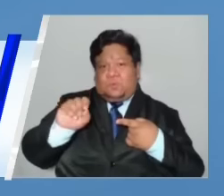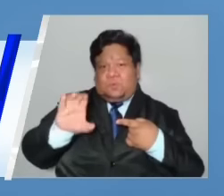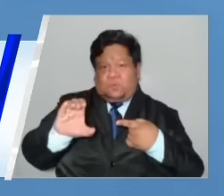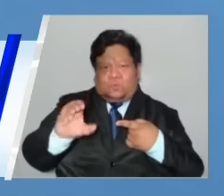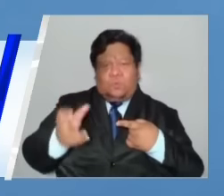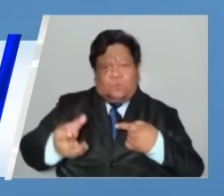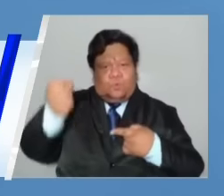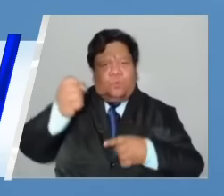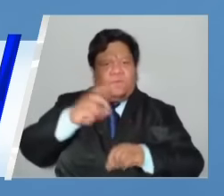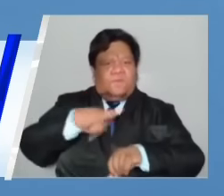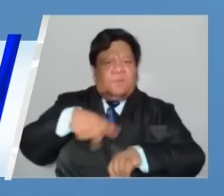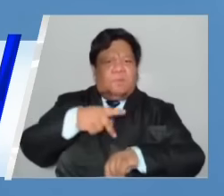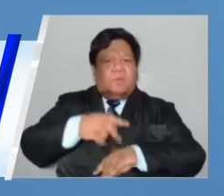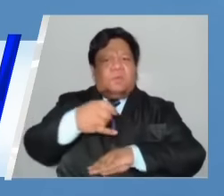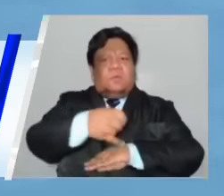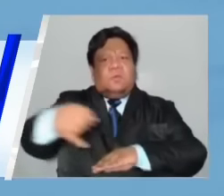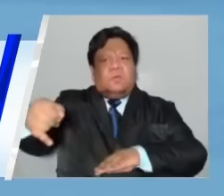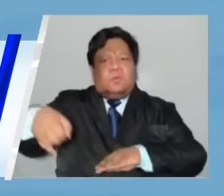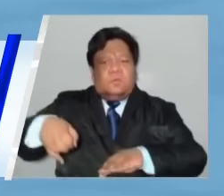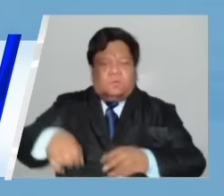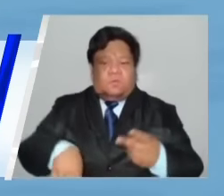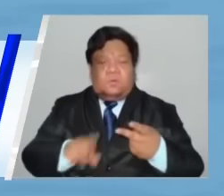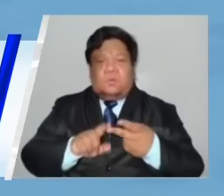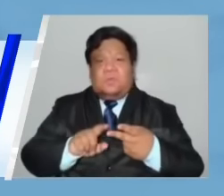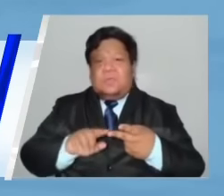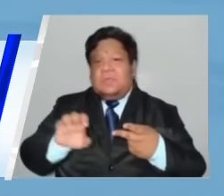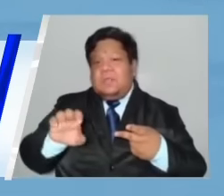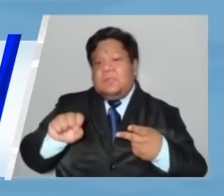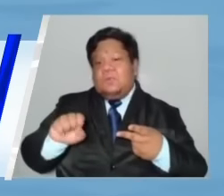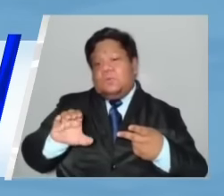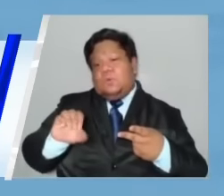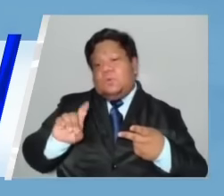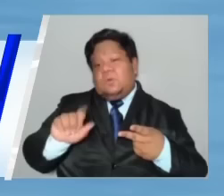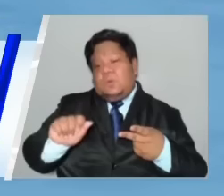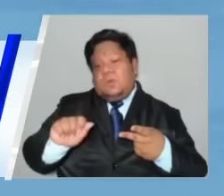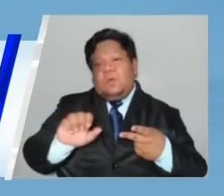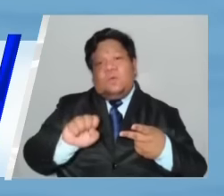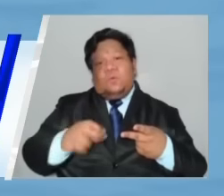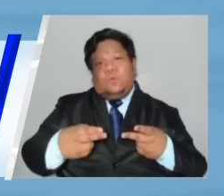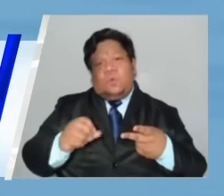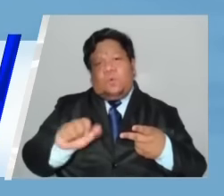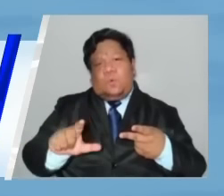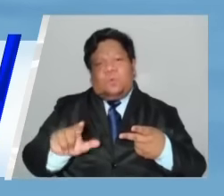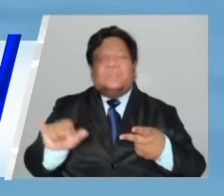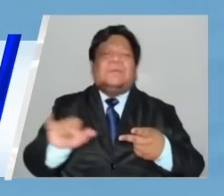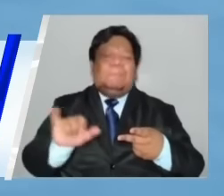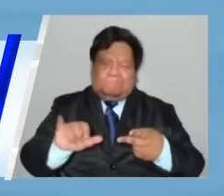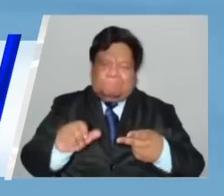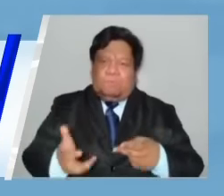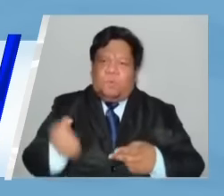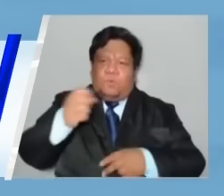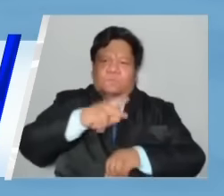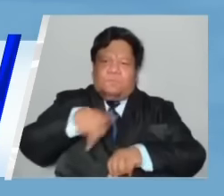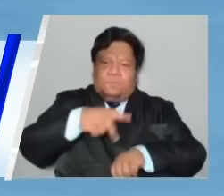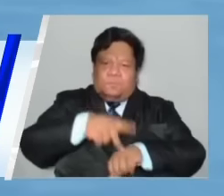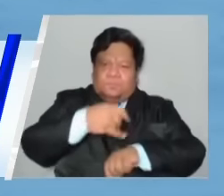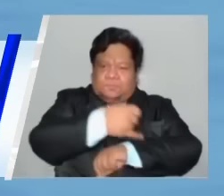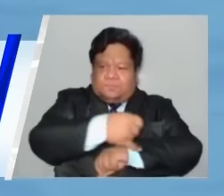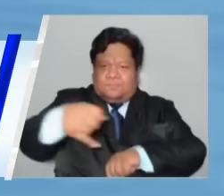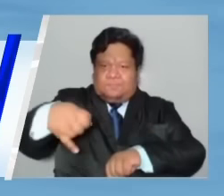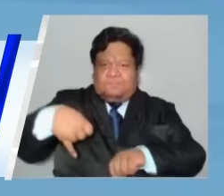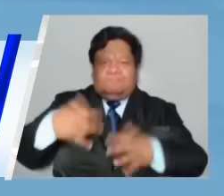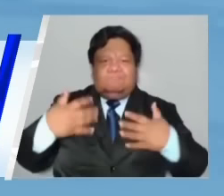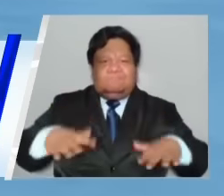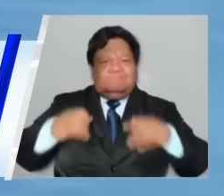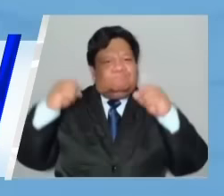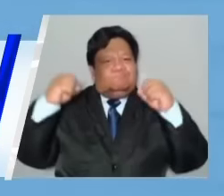din ng ating EEZ ang Eskwadra Shoal. Alinsunod yan sa United Nations Convention on the Law of the Sea, 2016 Arbitral Ruling at